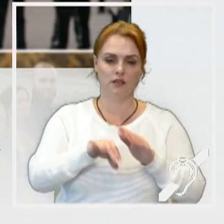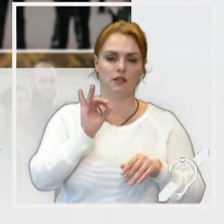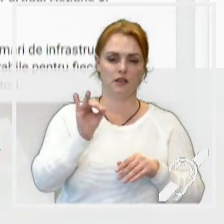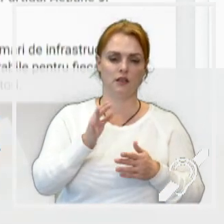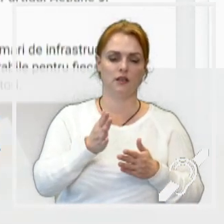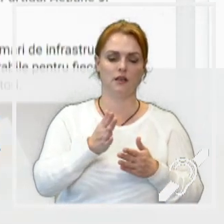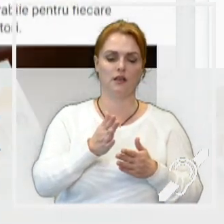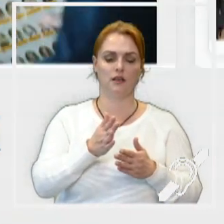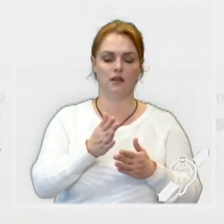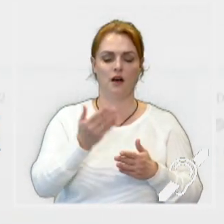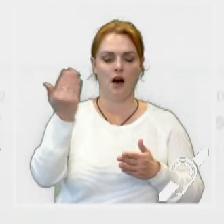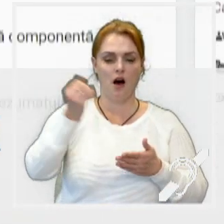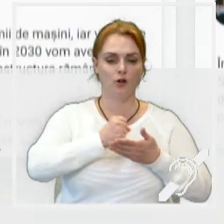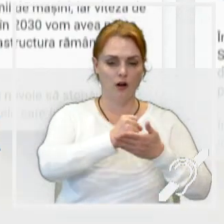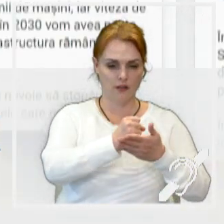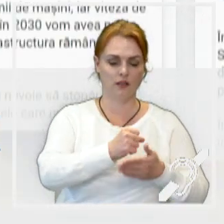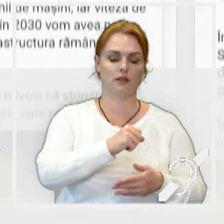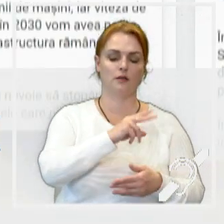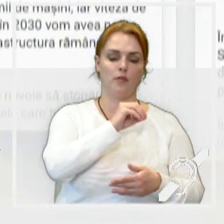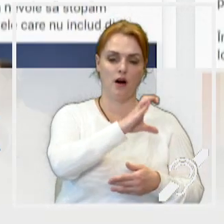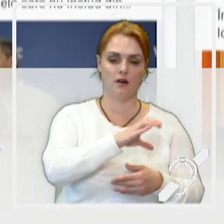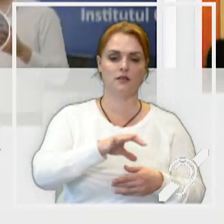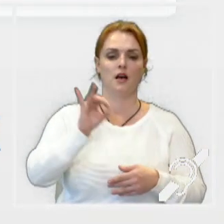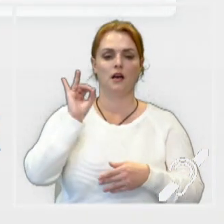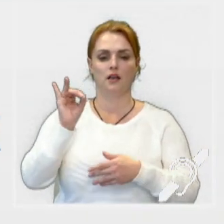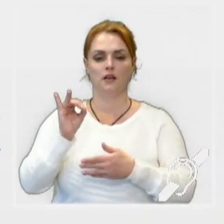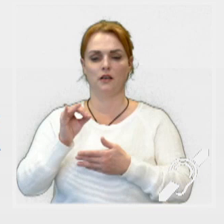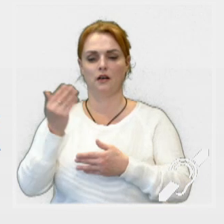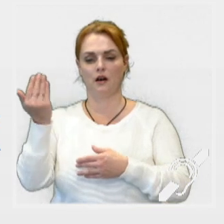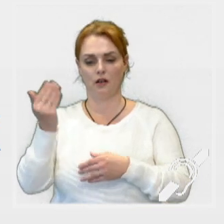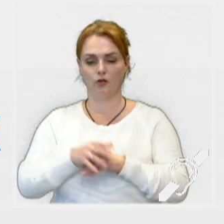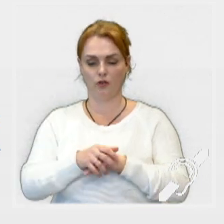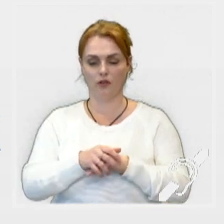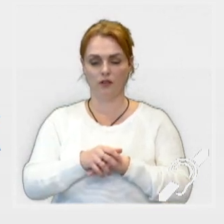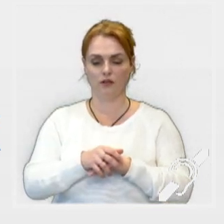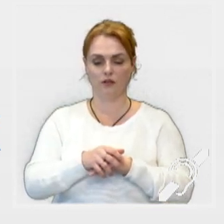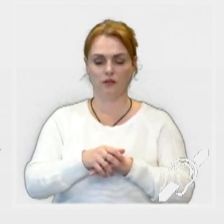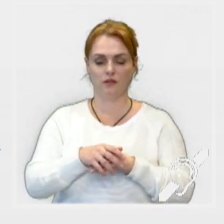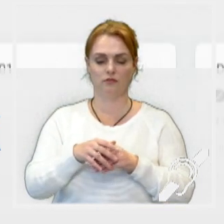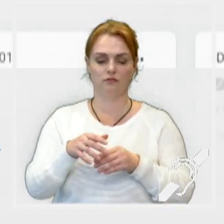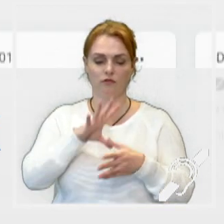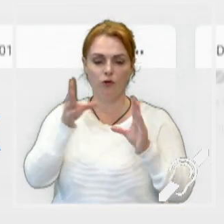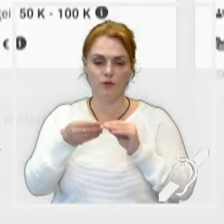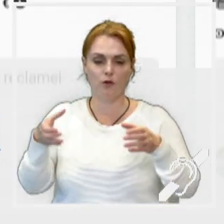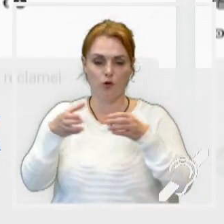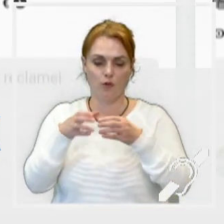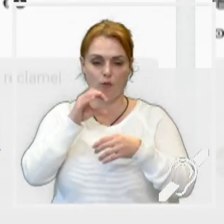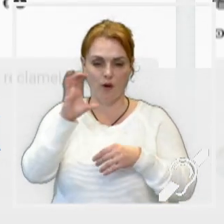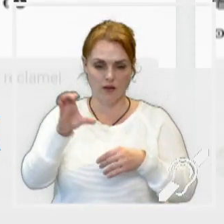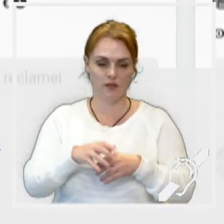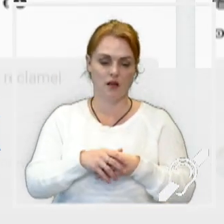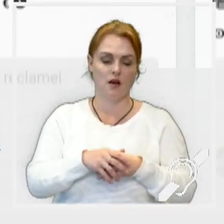domnului candidat și pagina fracțiunii PAS din CMC și a partidului și altor susținători care